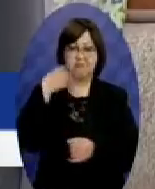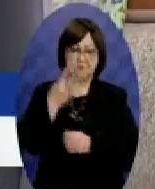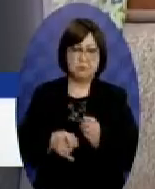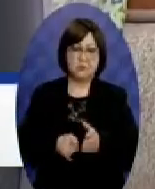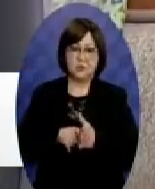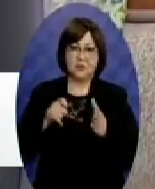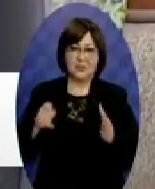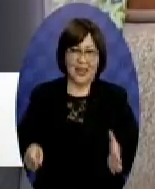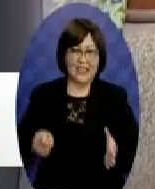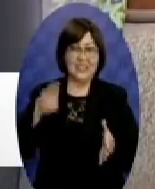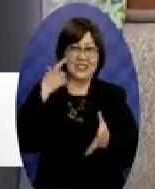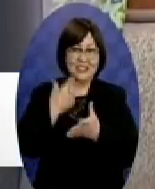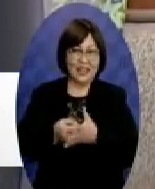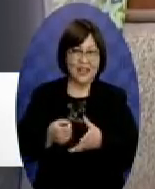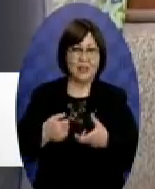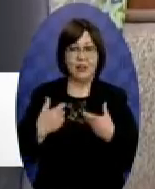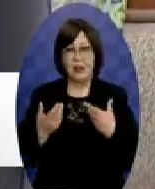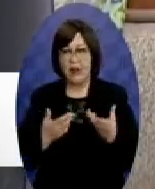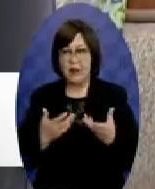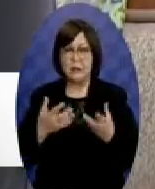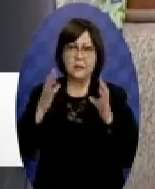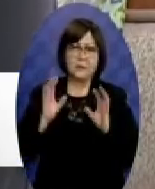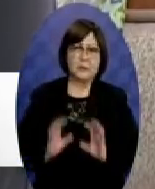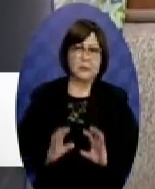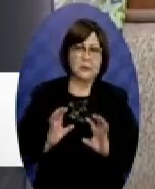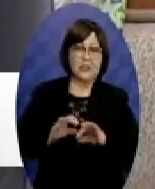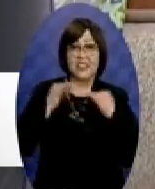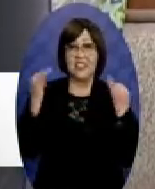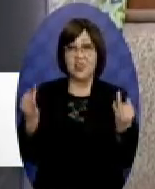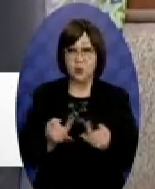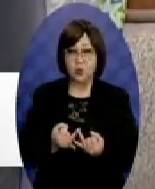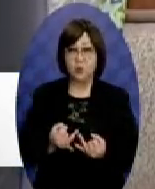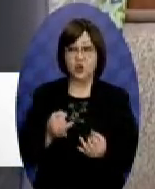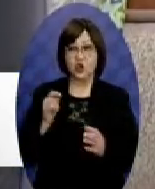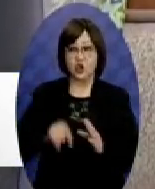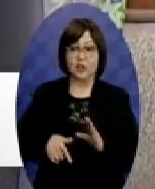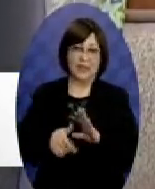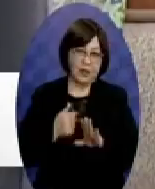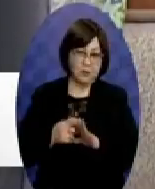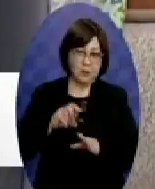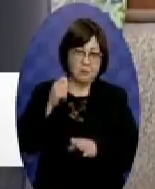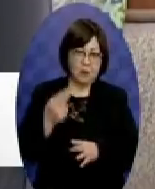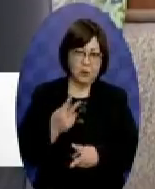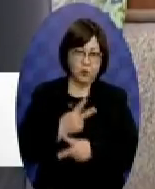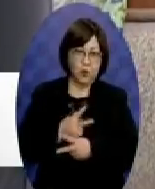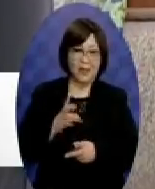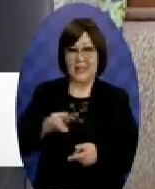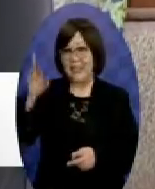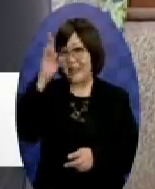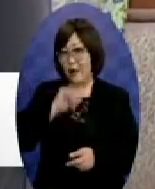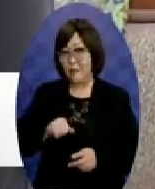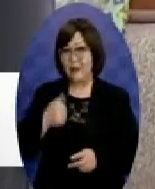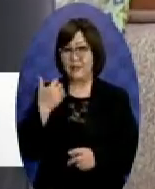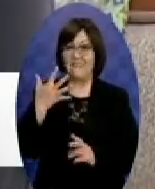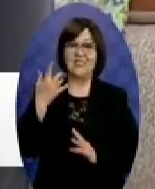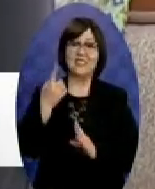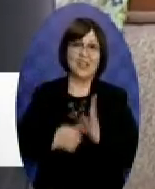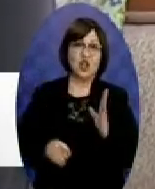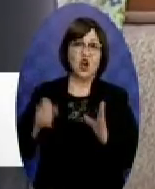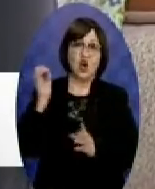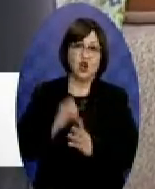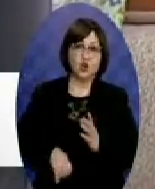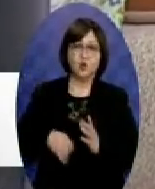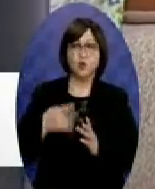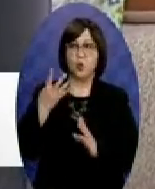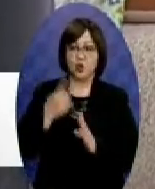ингээд оруулаад байдаг хүлээлттэй. Их хурлд одоо ингээд татварын багцуул сангийн яамнаас 5 сард орчоод байдаг, одоо 4 сард орчоод